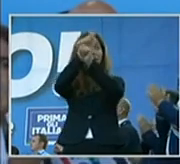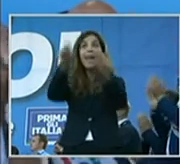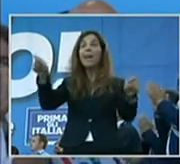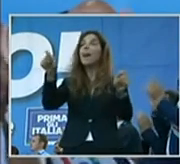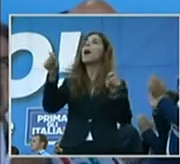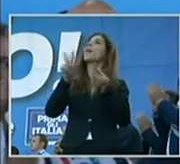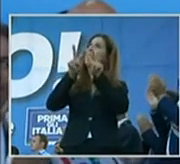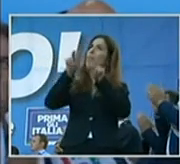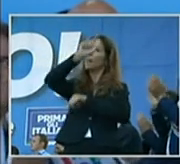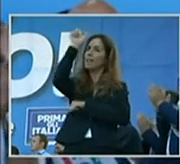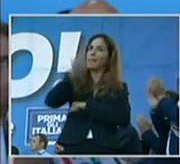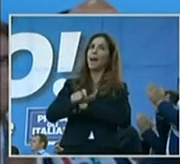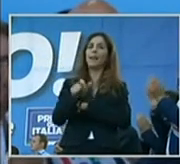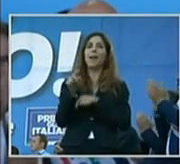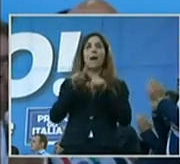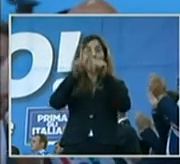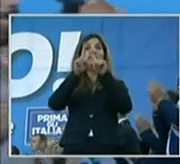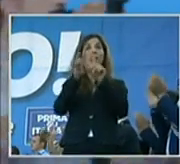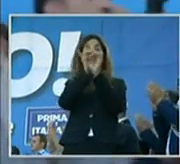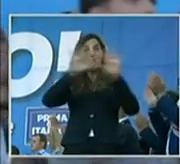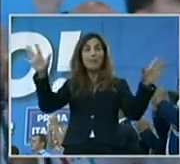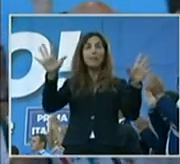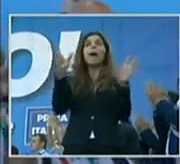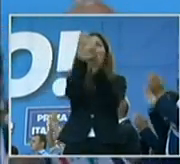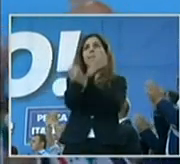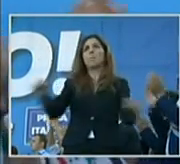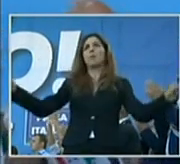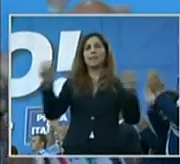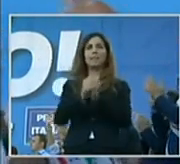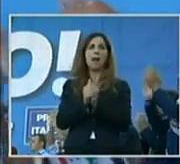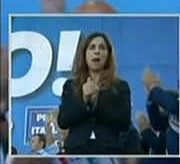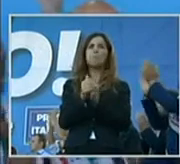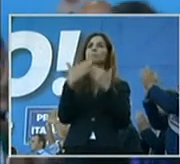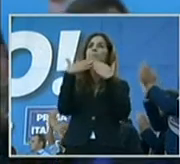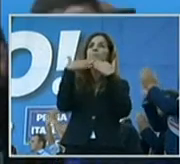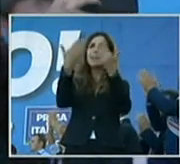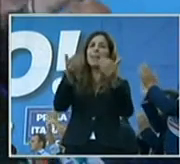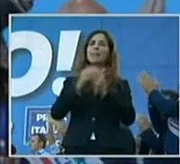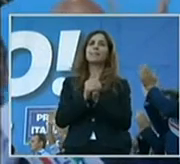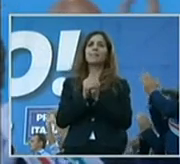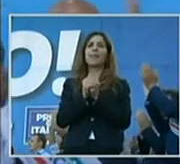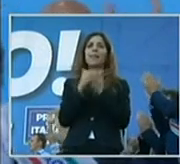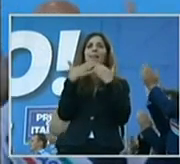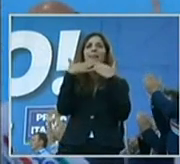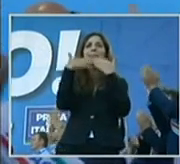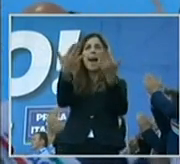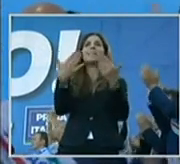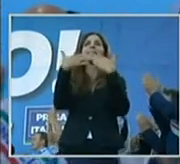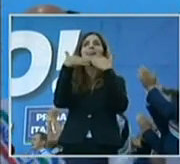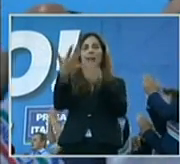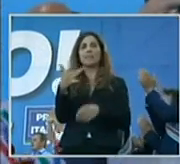l'Italia, viva la libertà e la democrazia. Grazie, grazie, grazie di